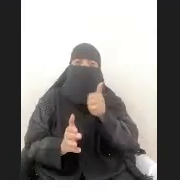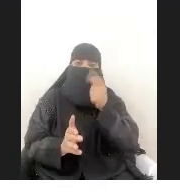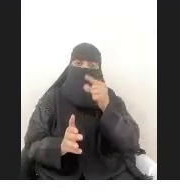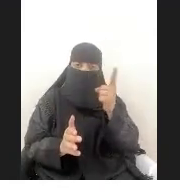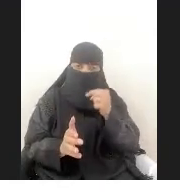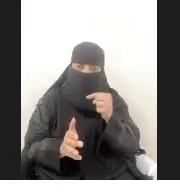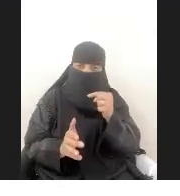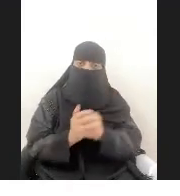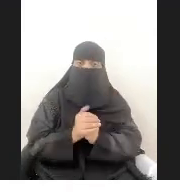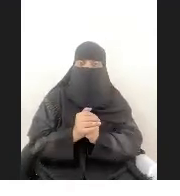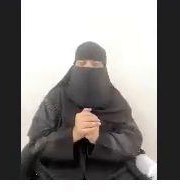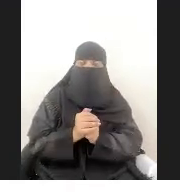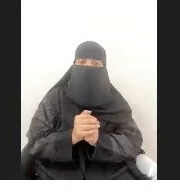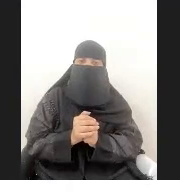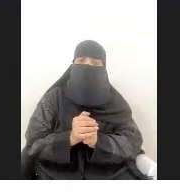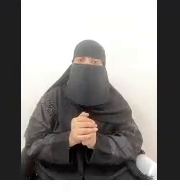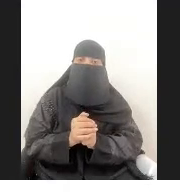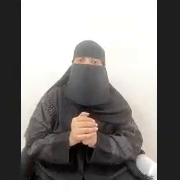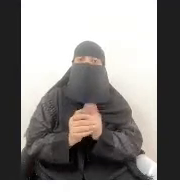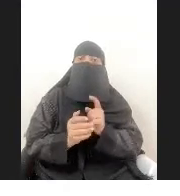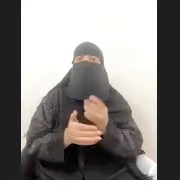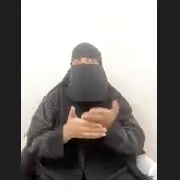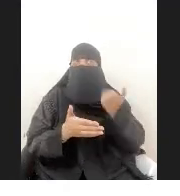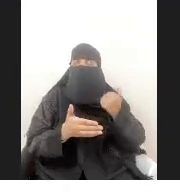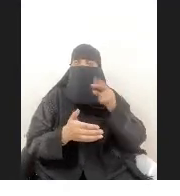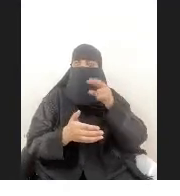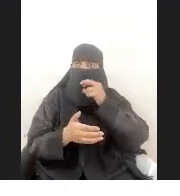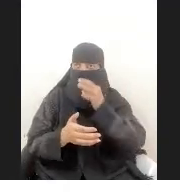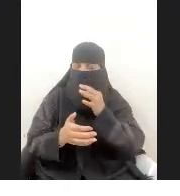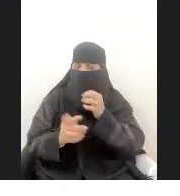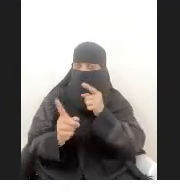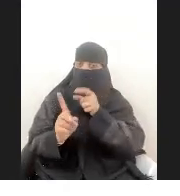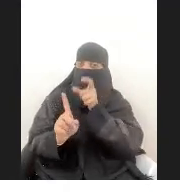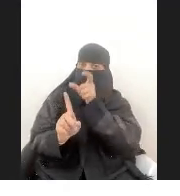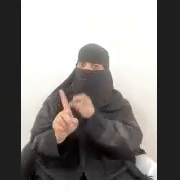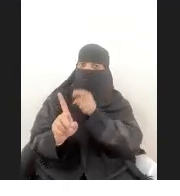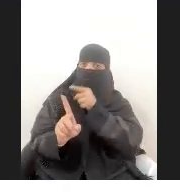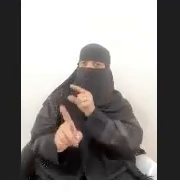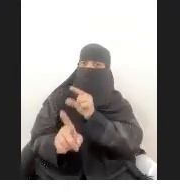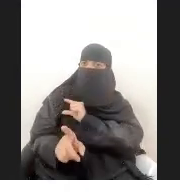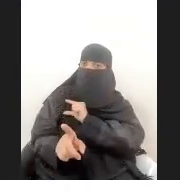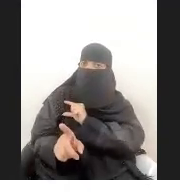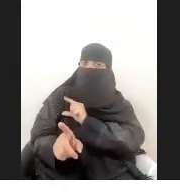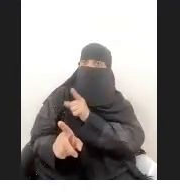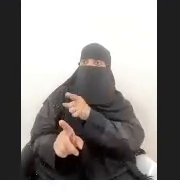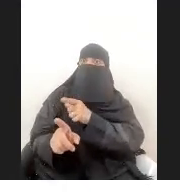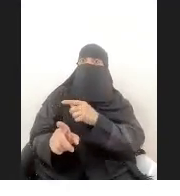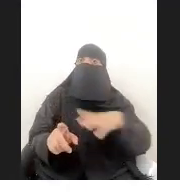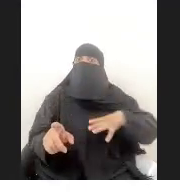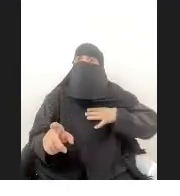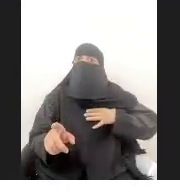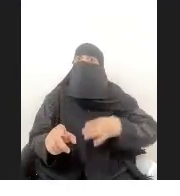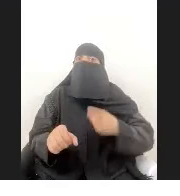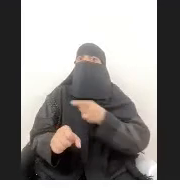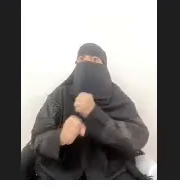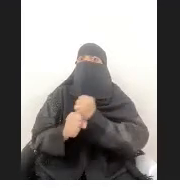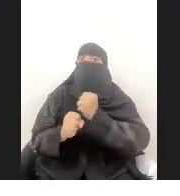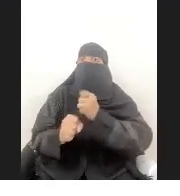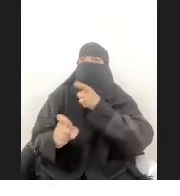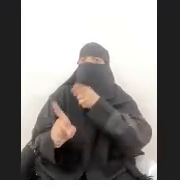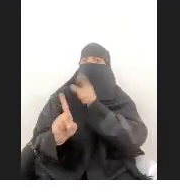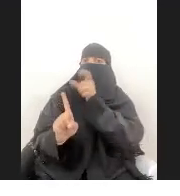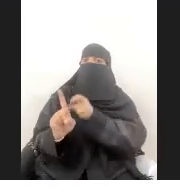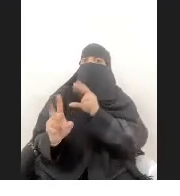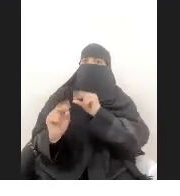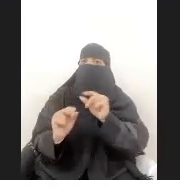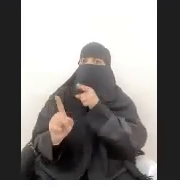أحيانا مثل ما ذكرنا أنه الطلاب أو الطالبات هم اللي يديرون العملية، أحيانا هم اللي يكونون مشاركين في إنتاج هذا المحتوى،